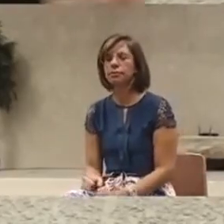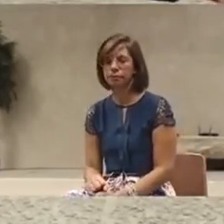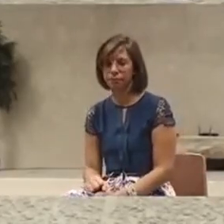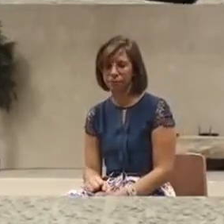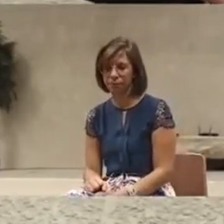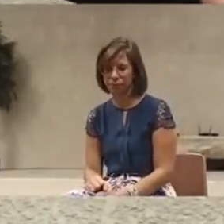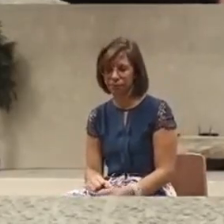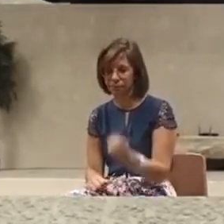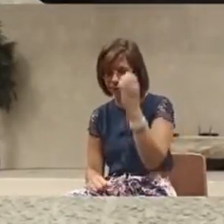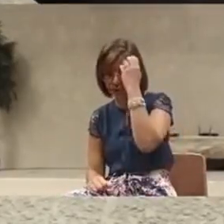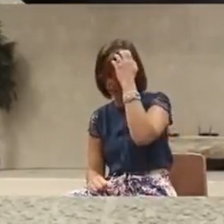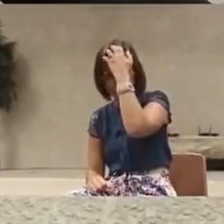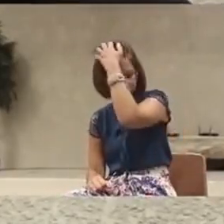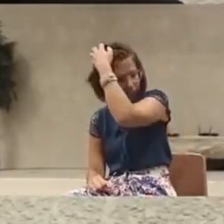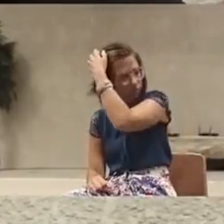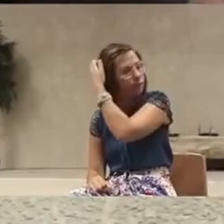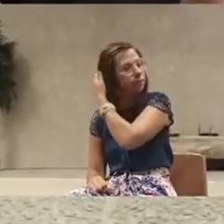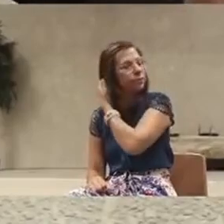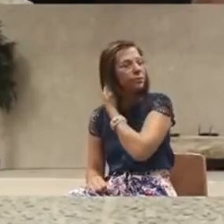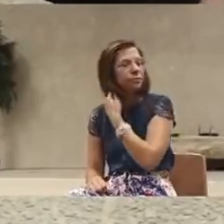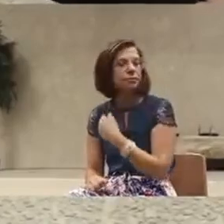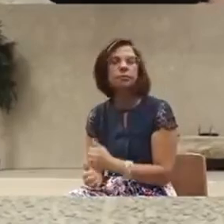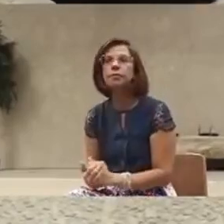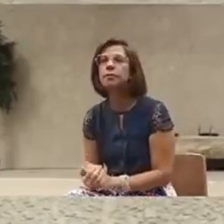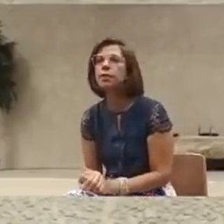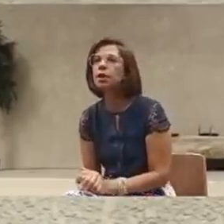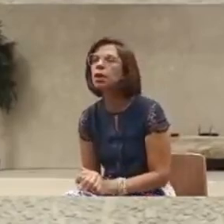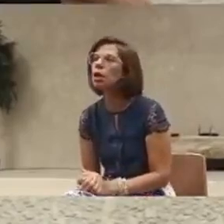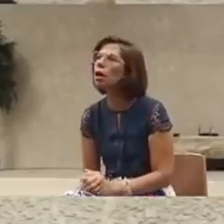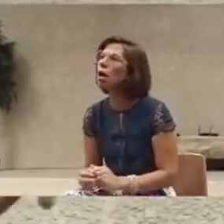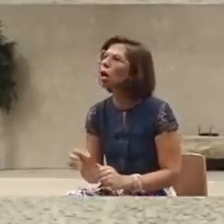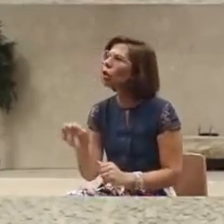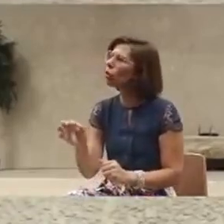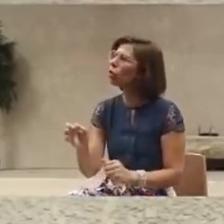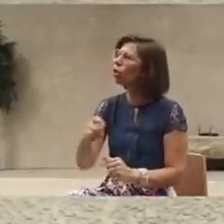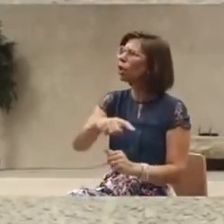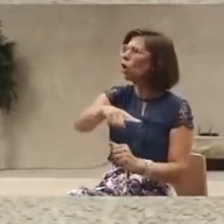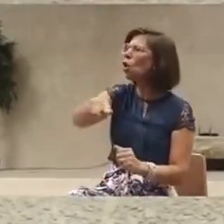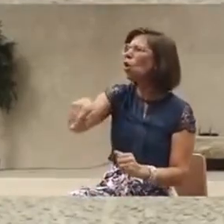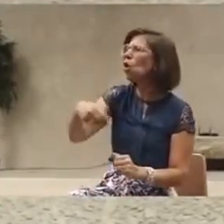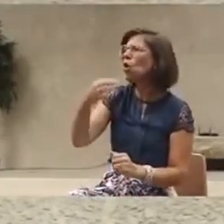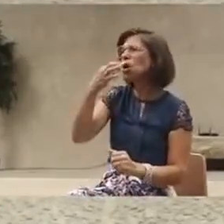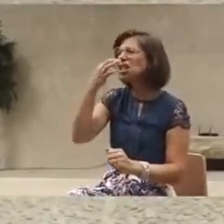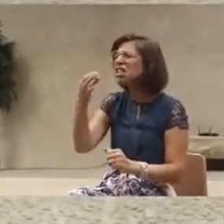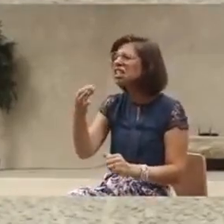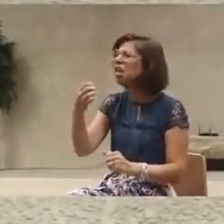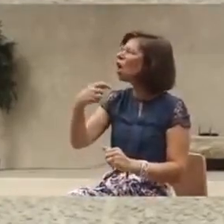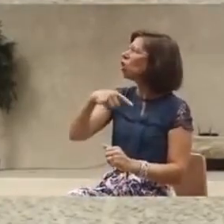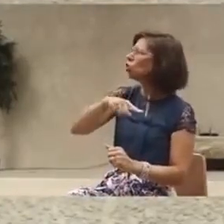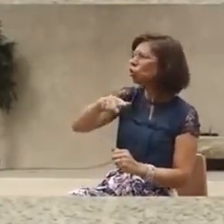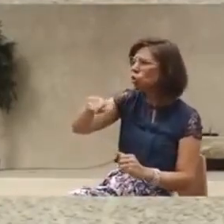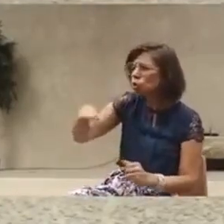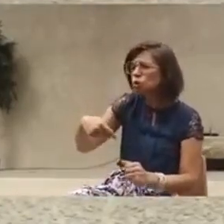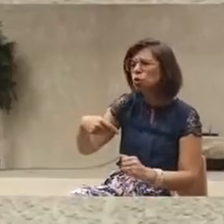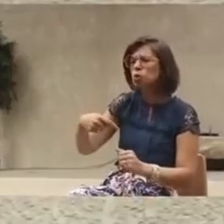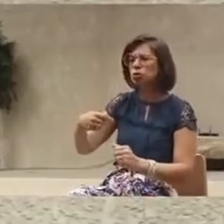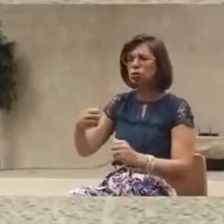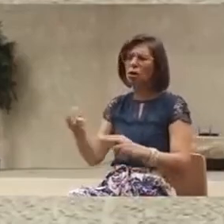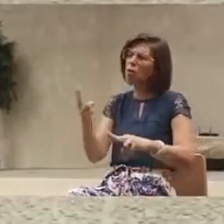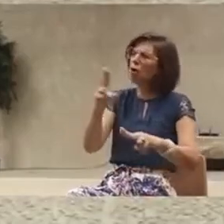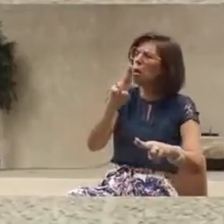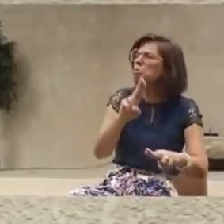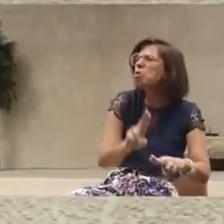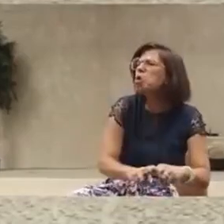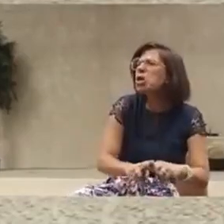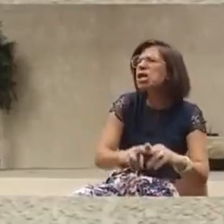Ils disaient qu'ils n'avaient plus rien. Ils disaient qu'ils allaient mourir dans le désert. La Bible dit que